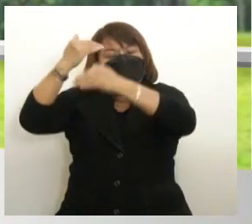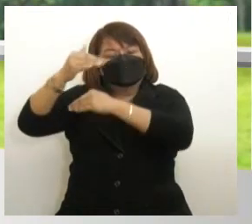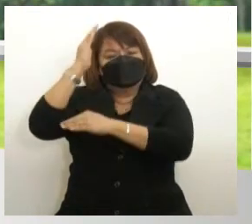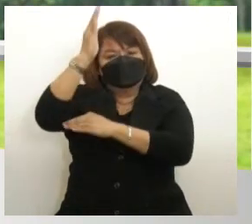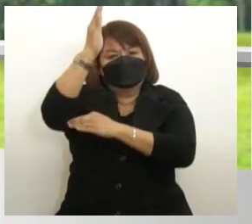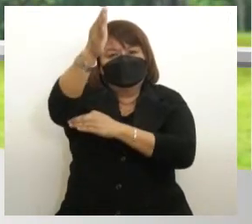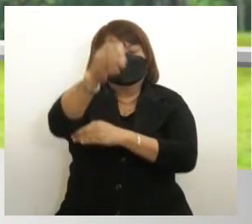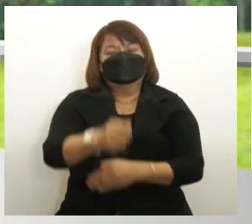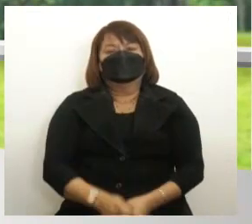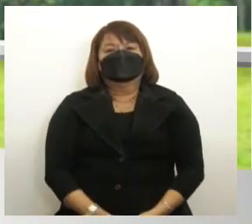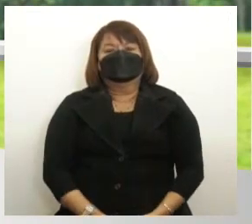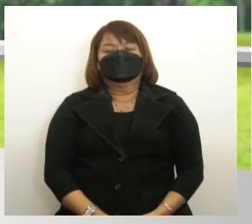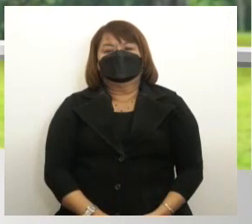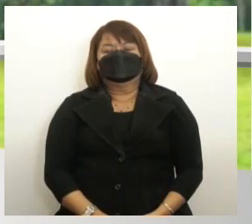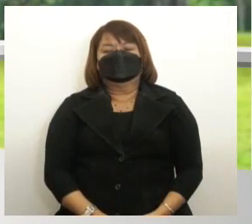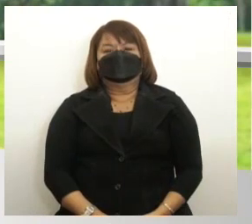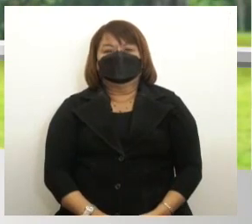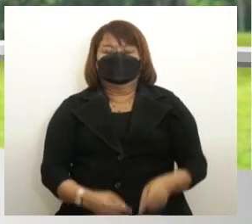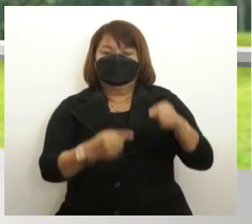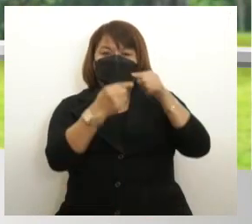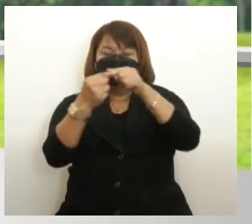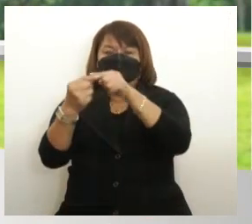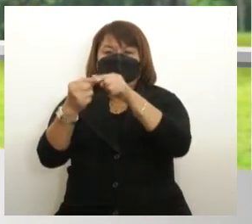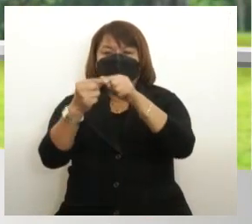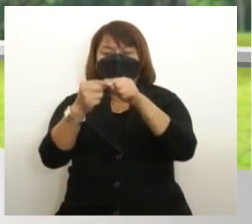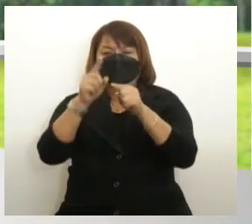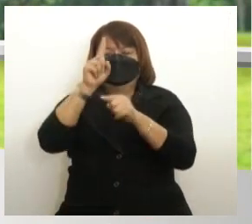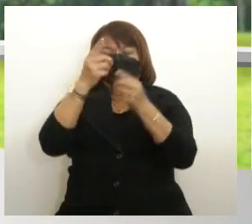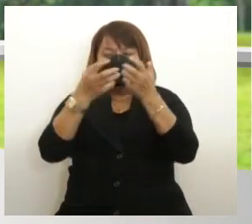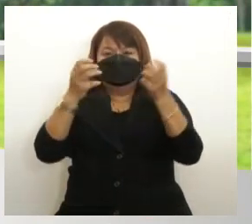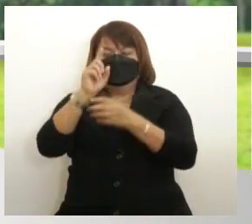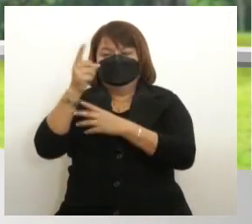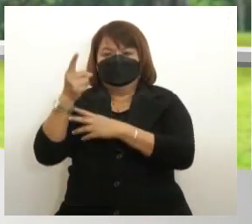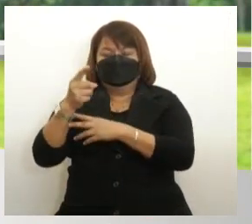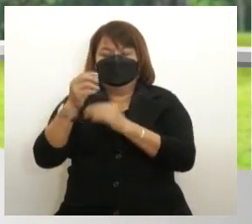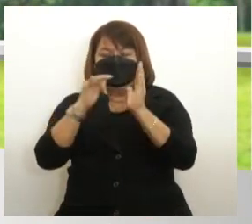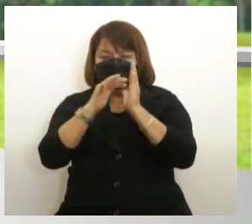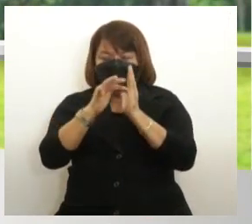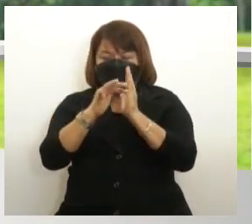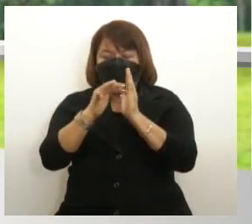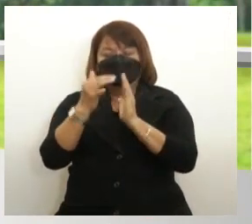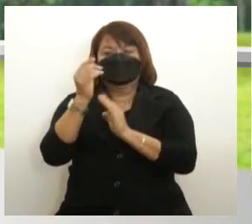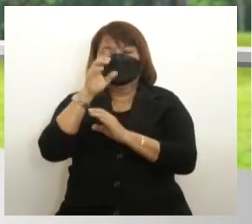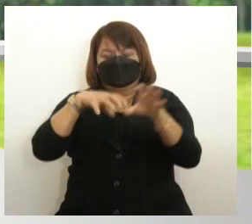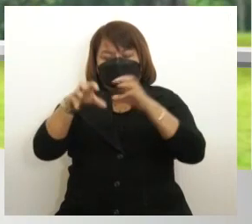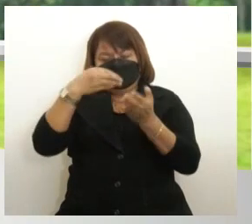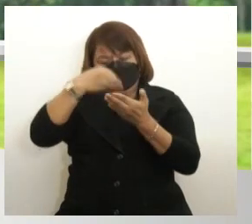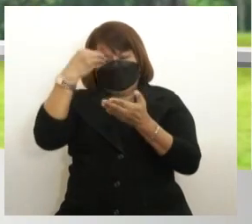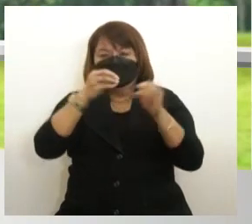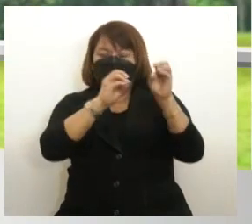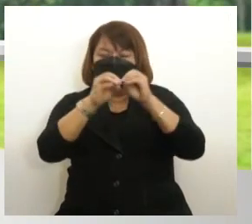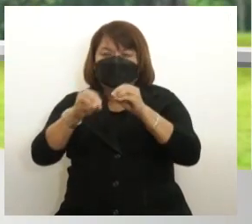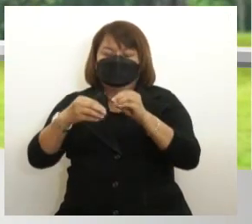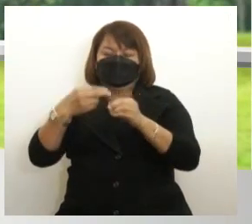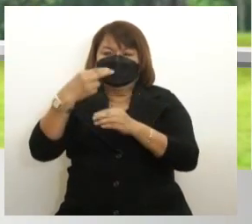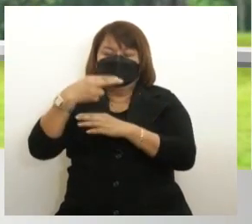สู่อนาคตค่ะเราไปต่อกันนะคะกับอีกหนึ่งนวัตกรรมทางการศึกษาซึ่งเป็นการจัดการเรียนการสอนหลักภาษา